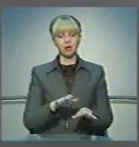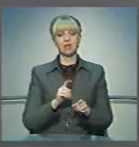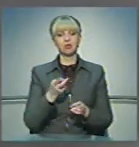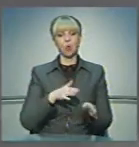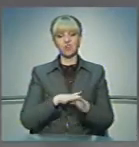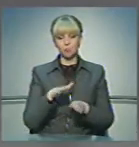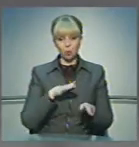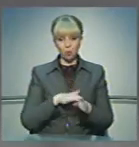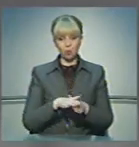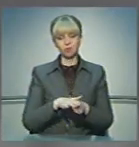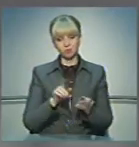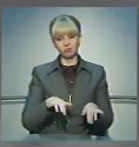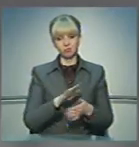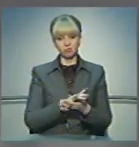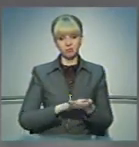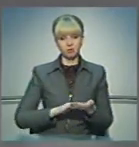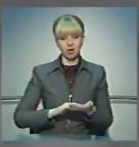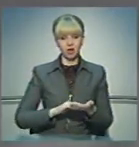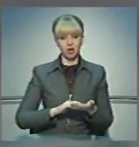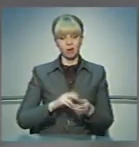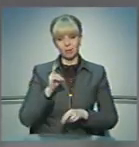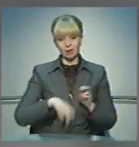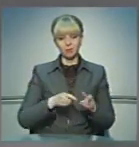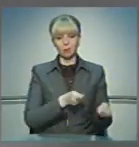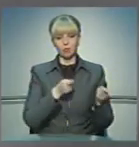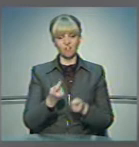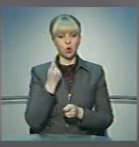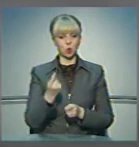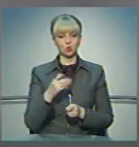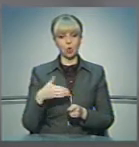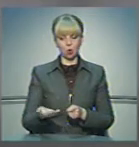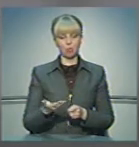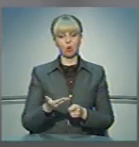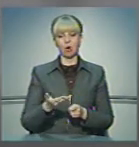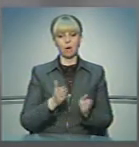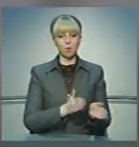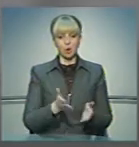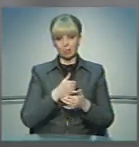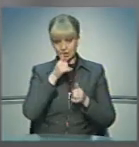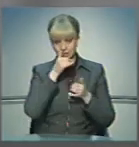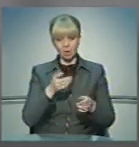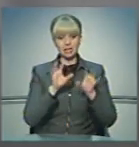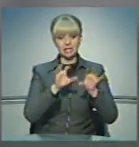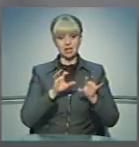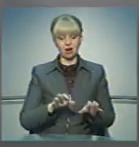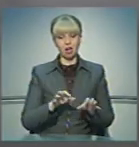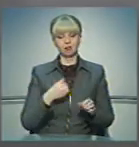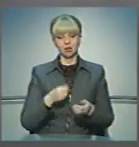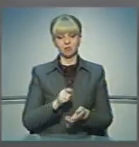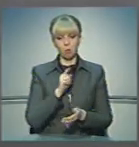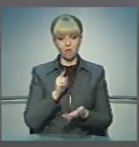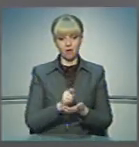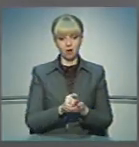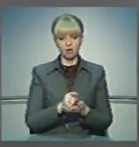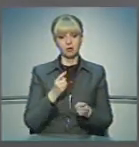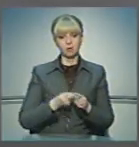то далі припинити постачання в односторонньому порядку ми не можемо. Так законодавство нас зобов'язує.